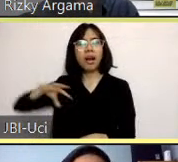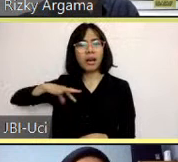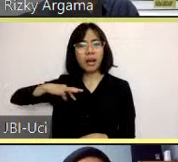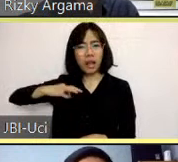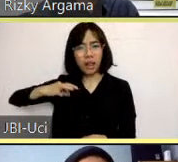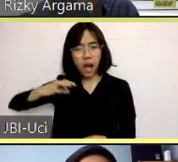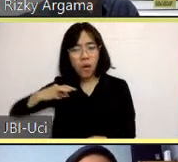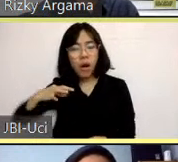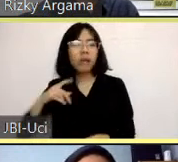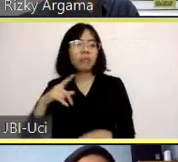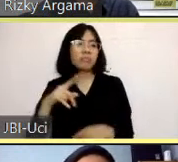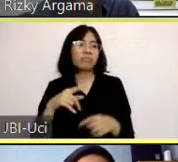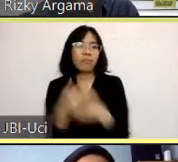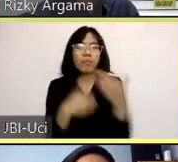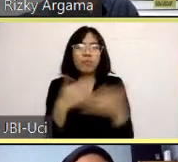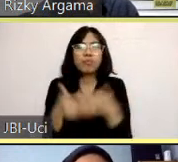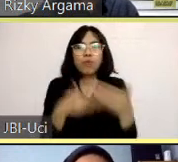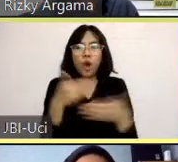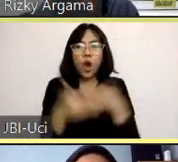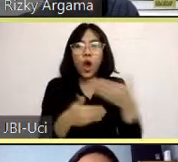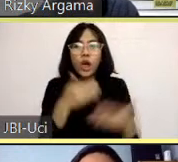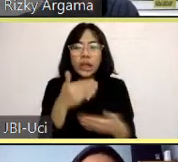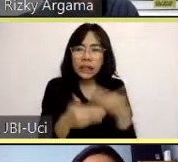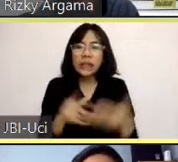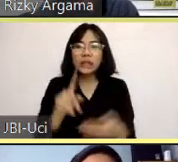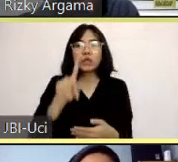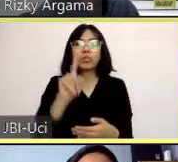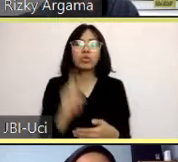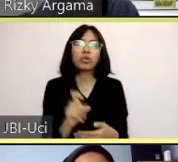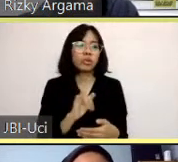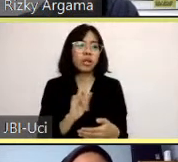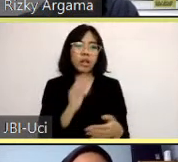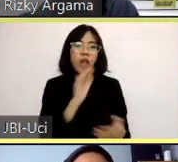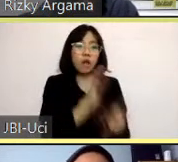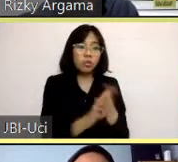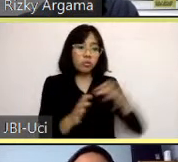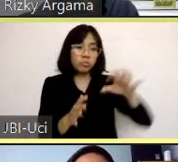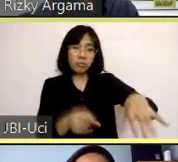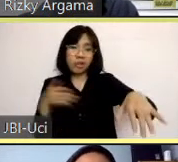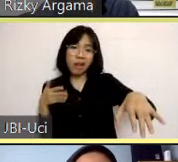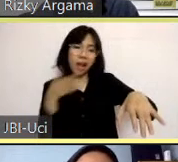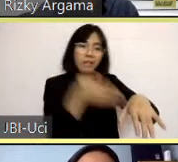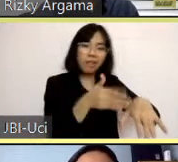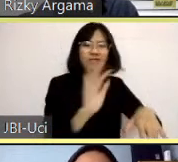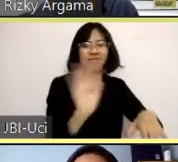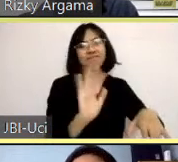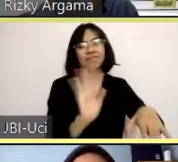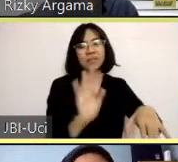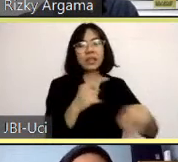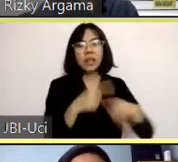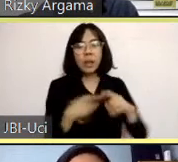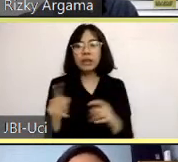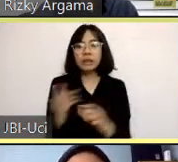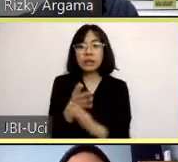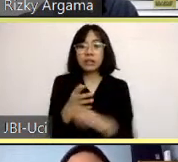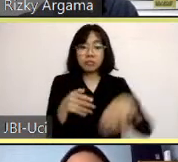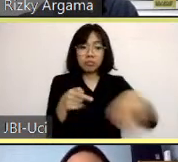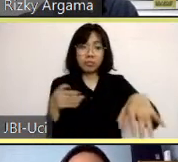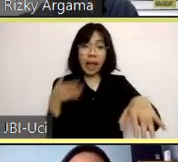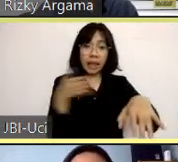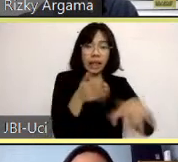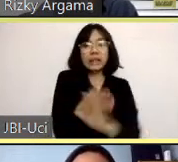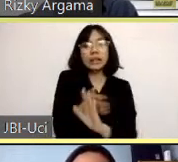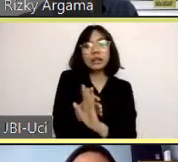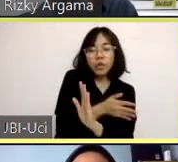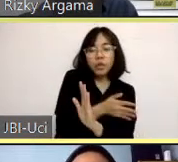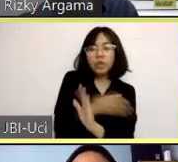ada proses-proses yang kita lakukan sebelum turun ke jalan. Misalnya, kita melakukan pembekalan-pembekalan relawan medis